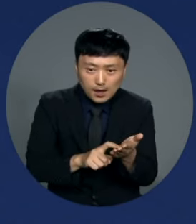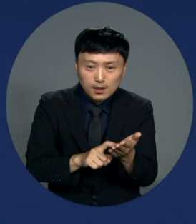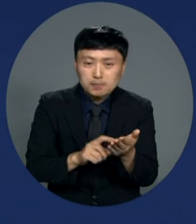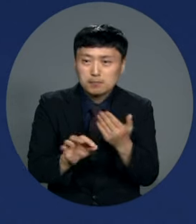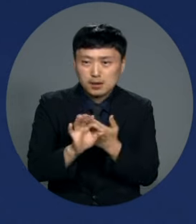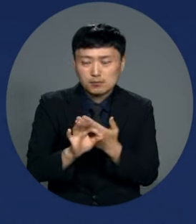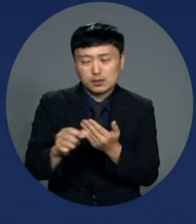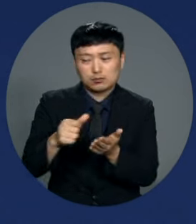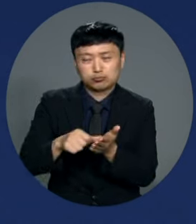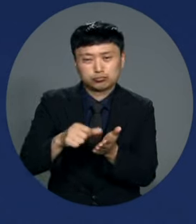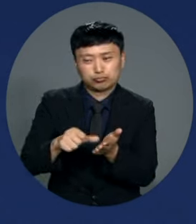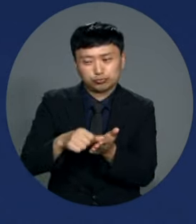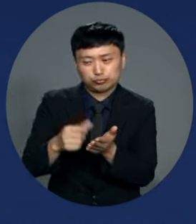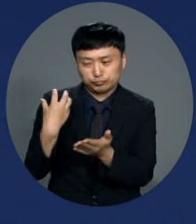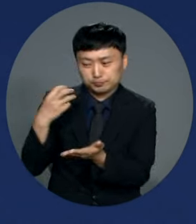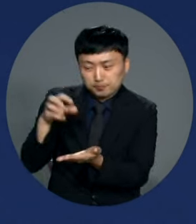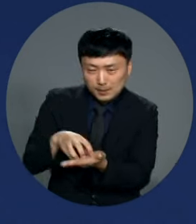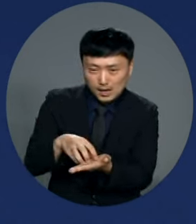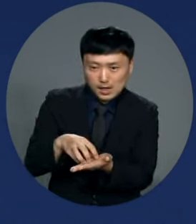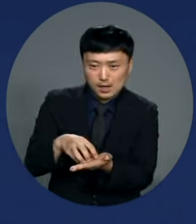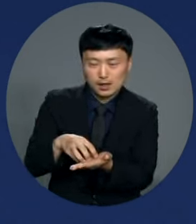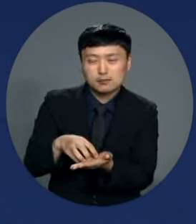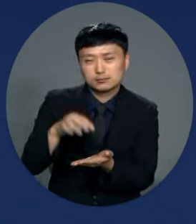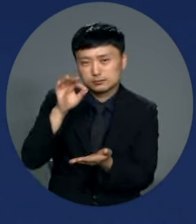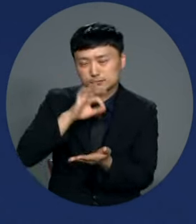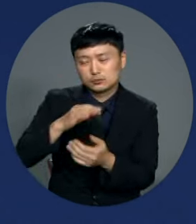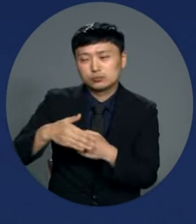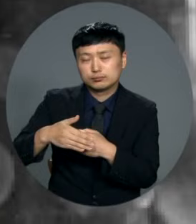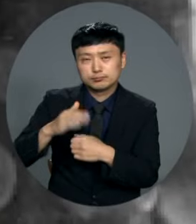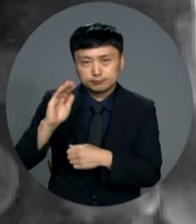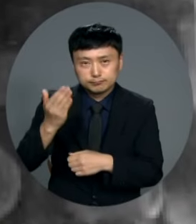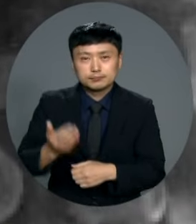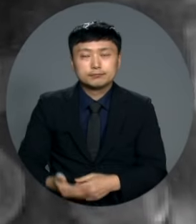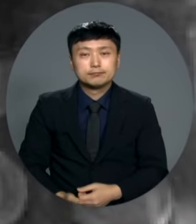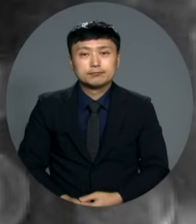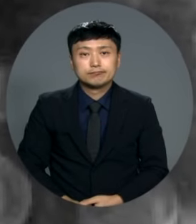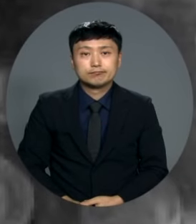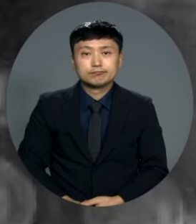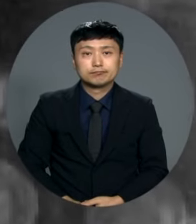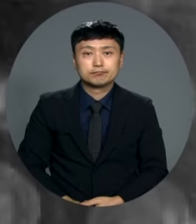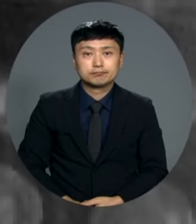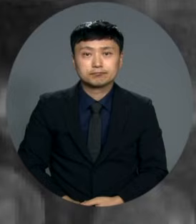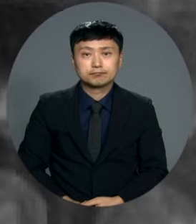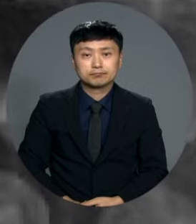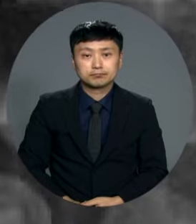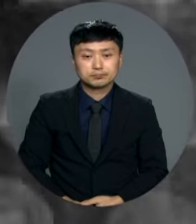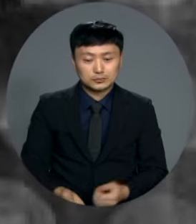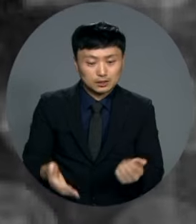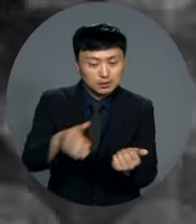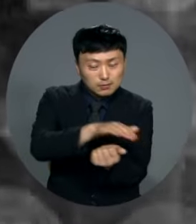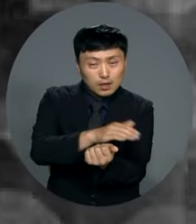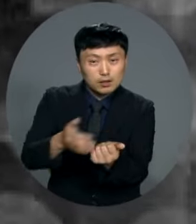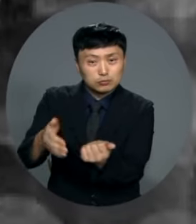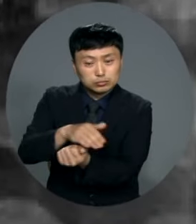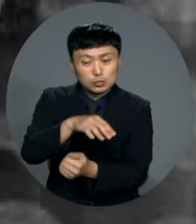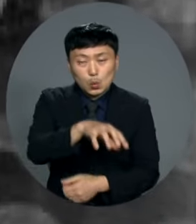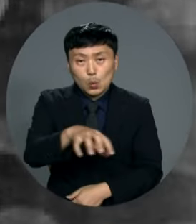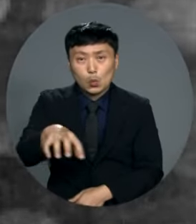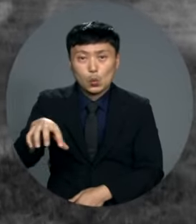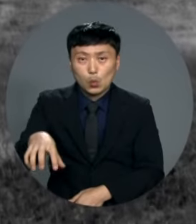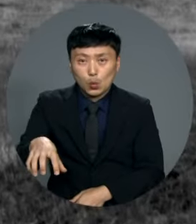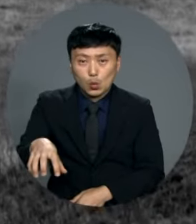일본에서 우리가 문화지 환수할 때 상당히 도움이 될 거 같아요 금령총 식리총 금관총